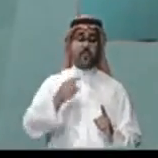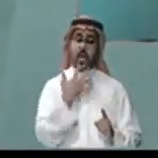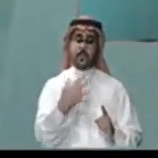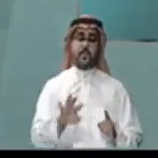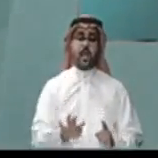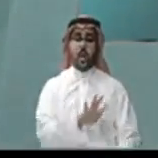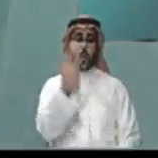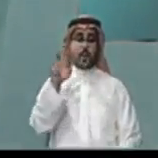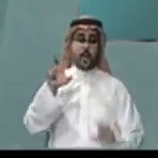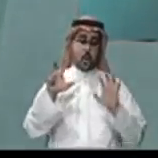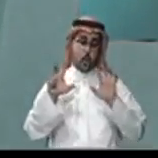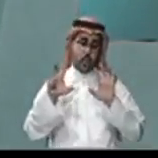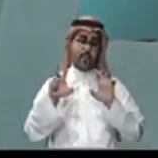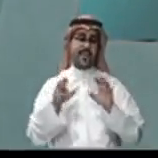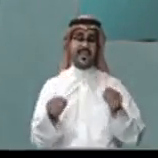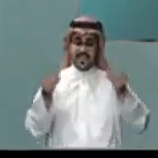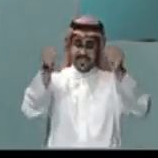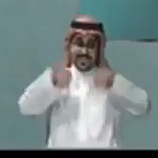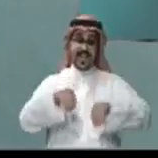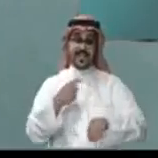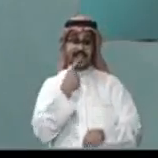8,548 حاجا بزيادة بلغت